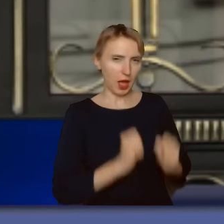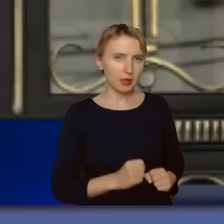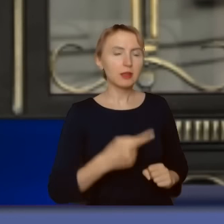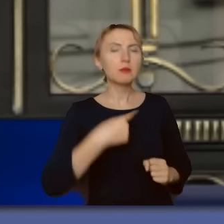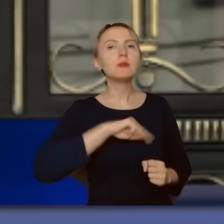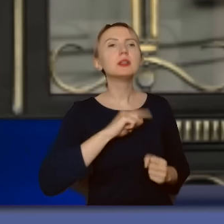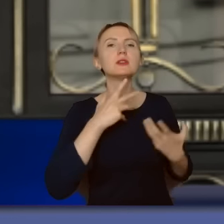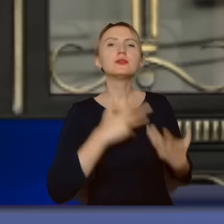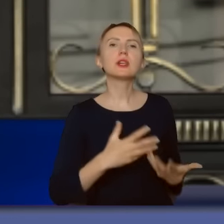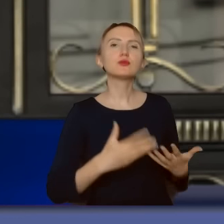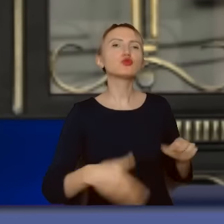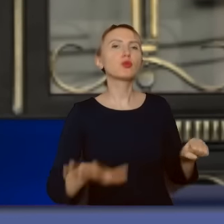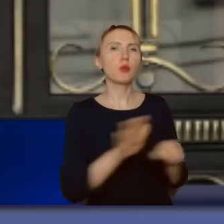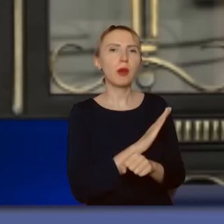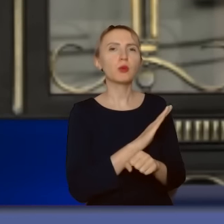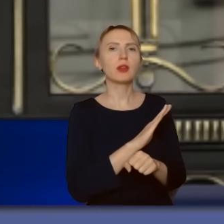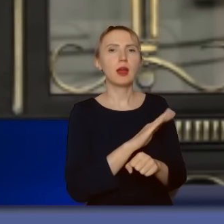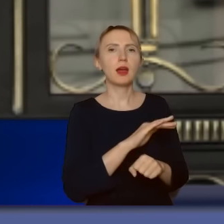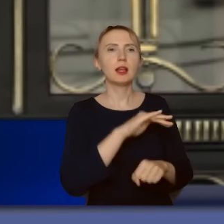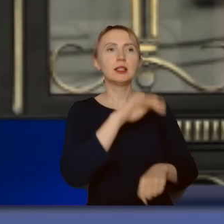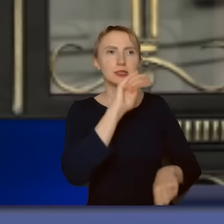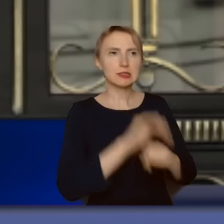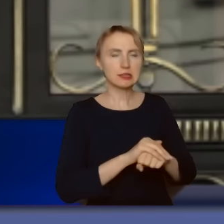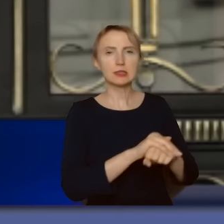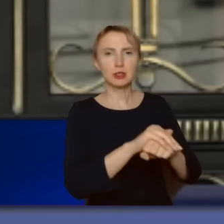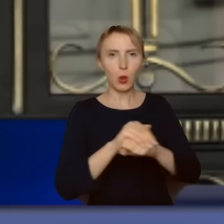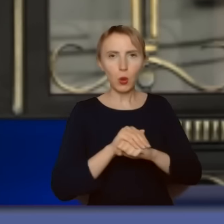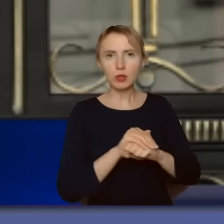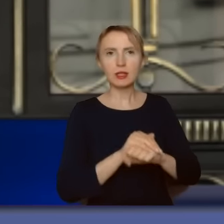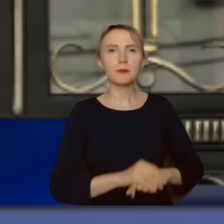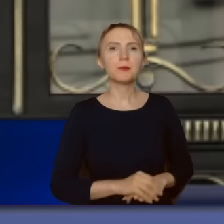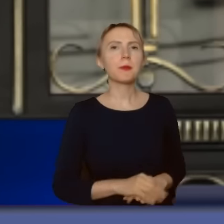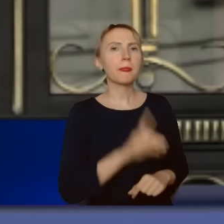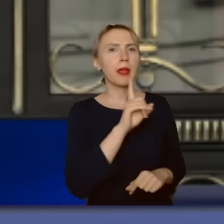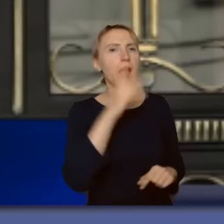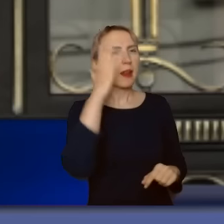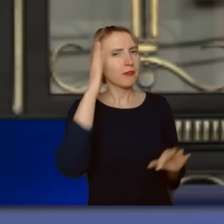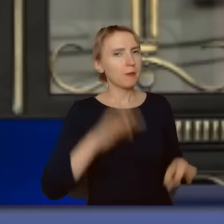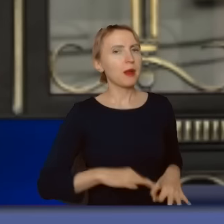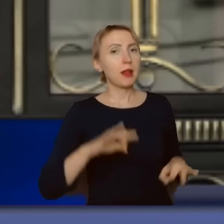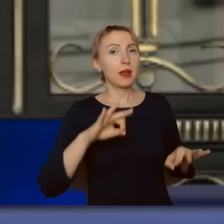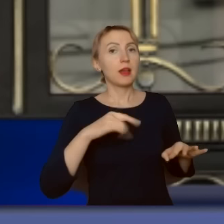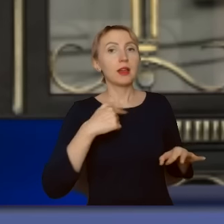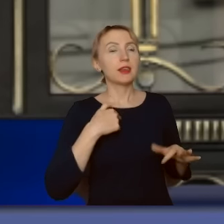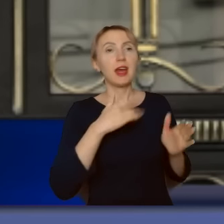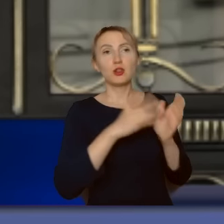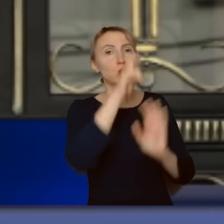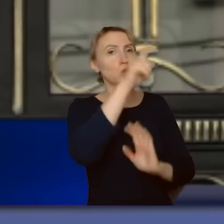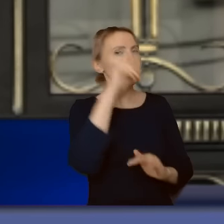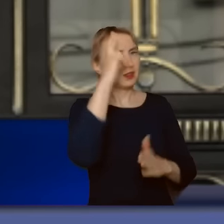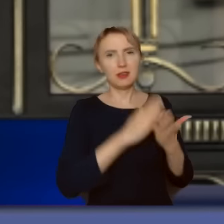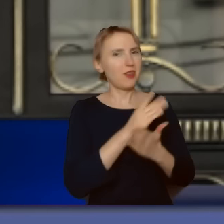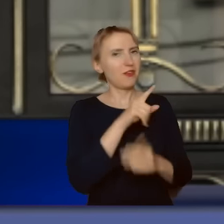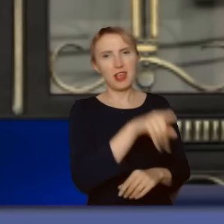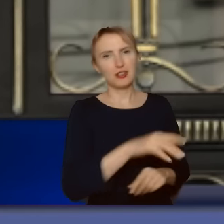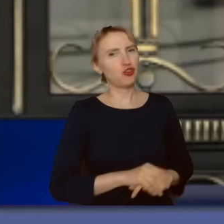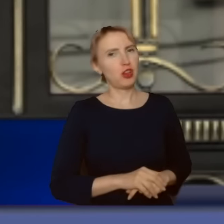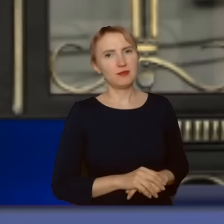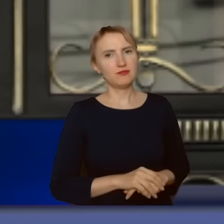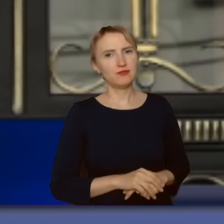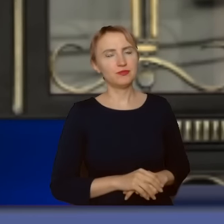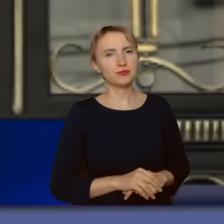tu będzie pełna, absolutnie pełna zgoda. Ale wie pan, ja Donaldowi Tuskowi nie wierzę. Ja Donaldowi Tuskowi nie wierzę i